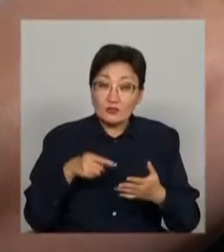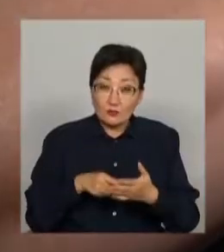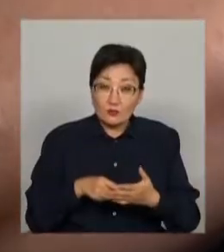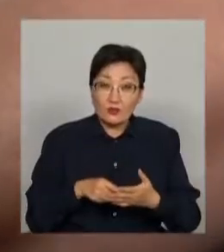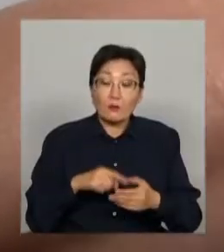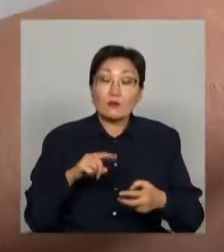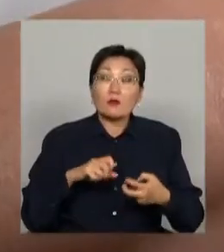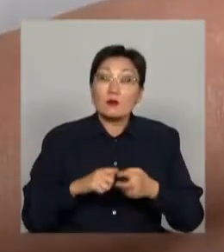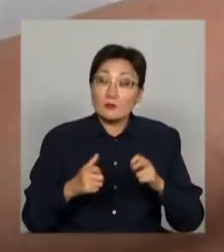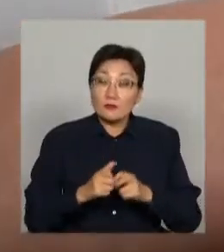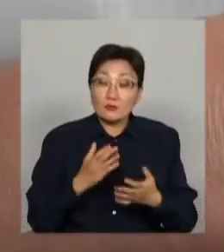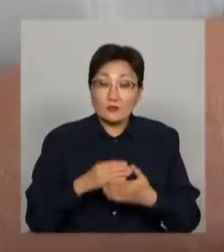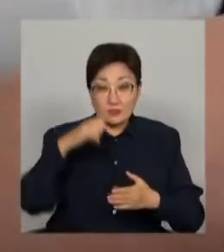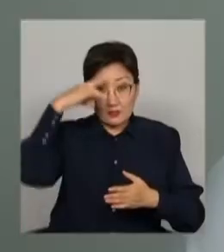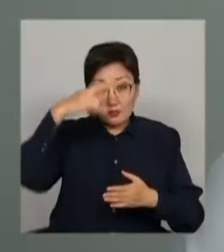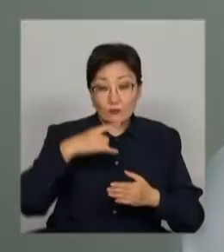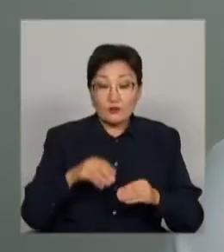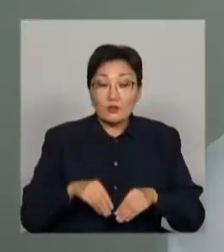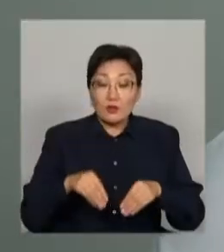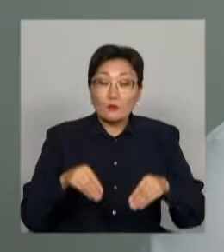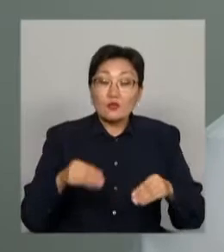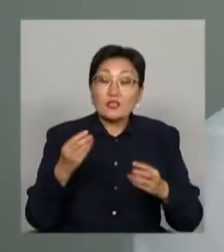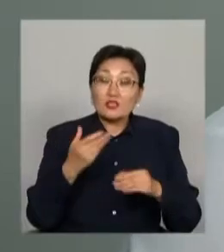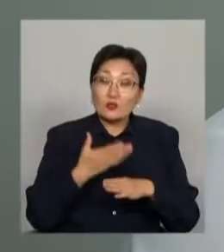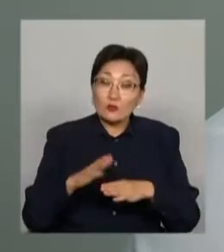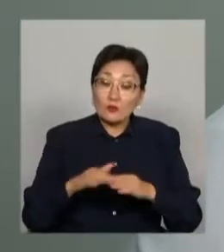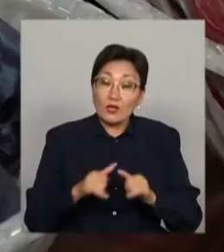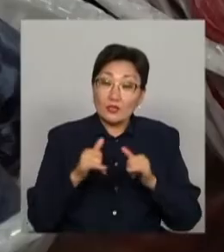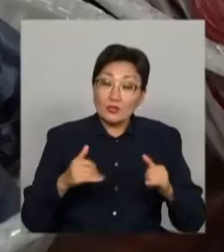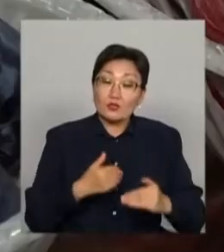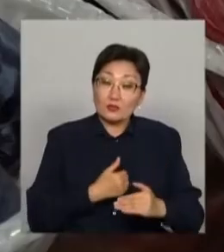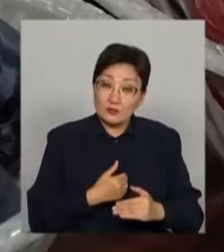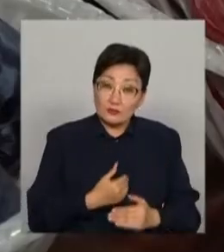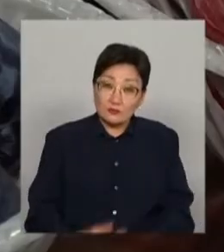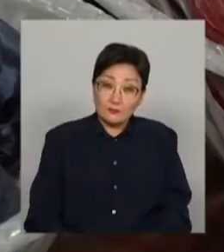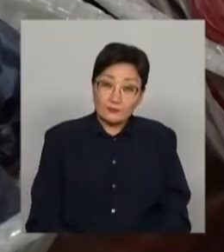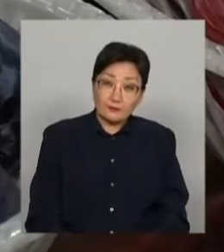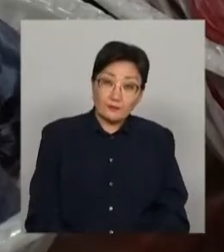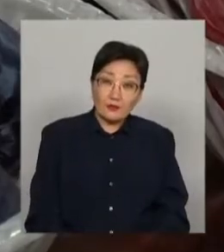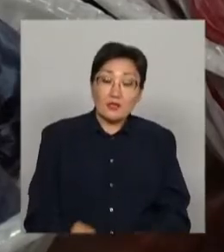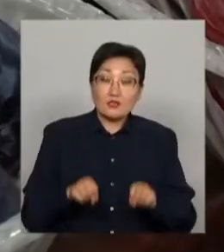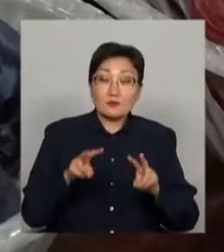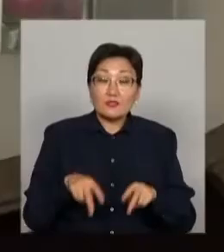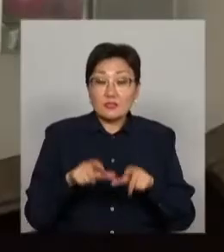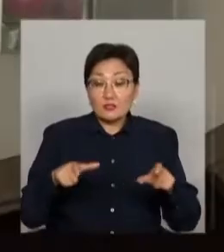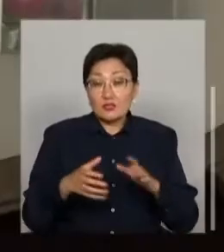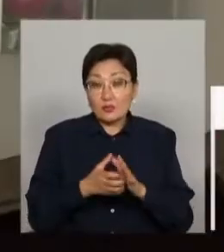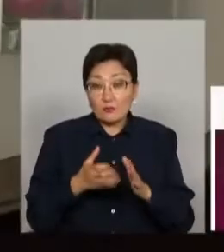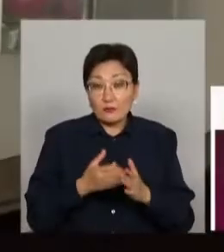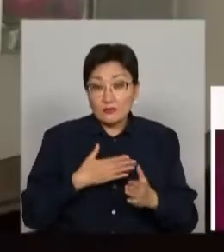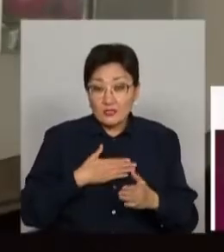қолбайлап тұр дейді. Сондықтан отандық көшеттерге субсидия көлемі артса деген тілек білдірді. kadr yok mesela bizim mamandık